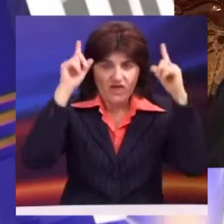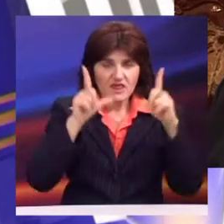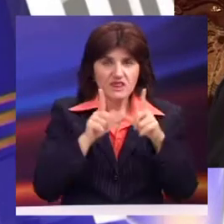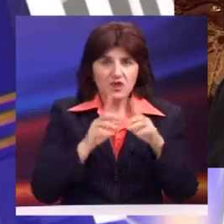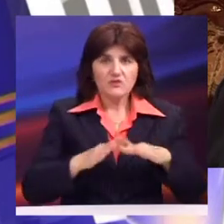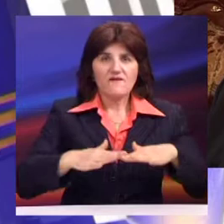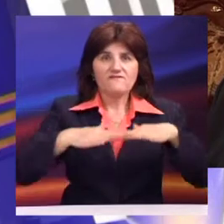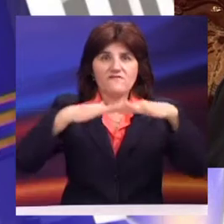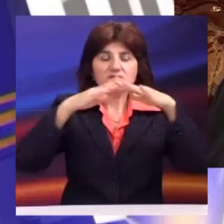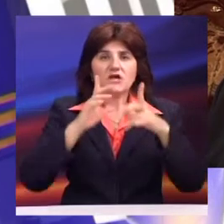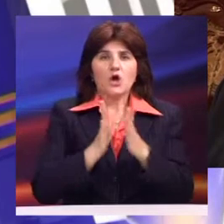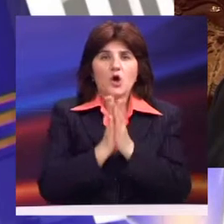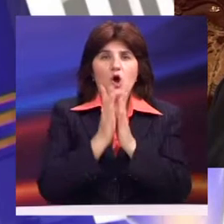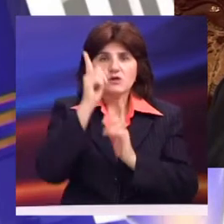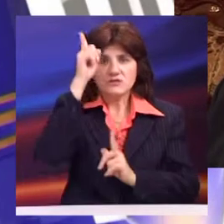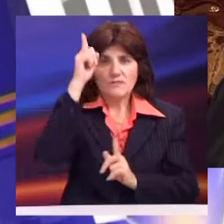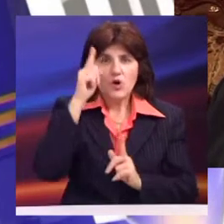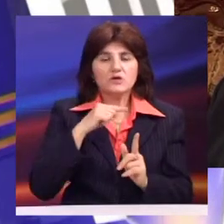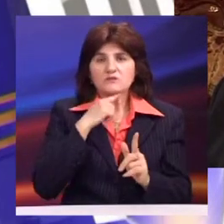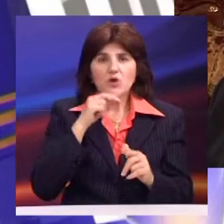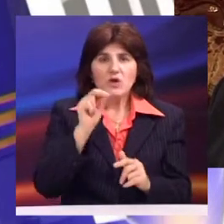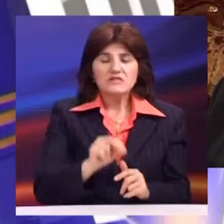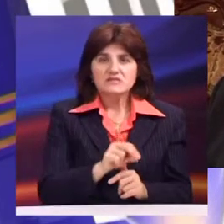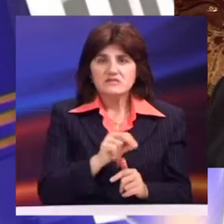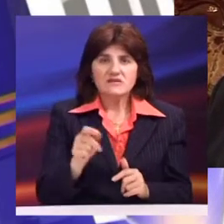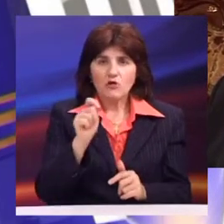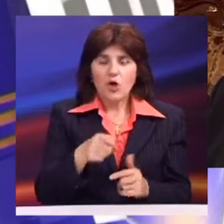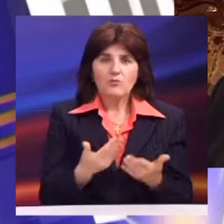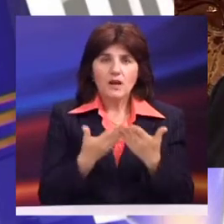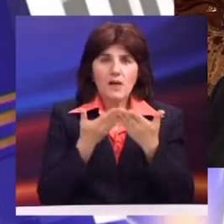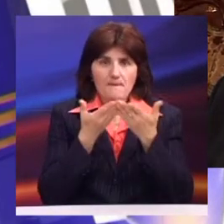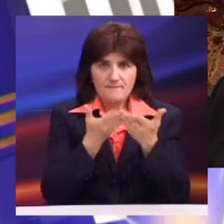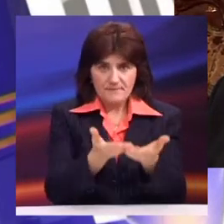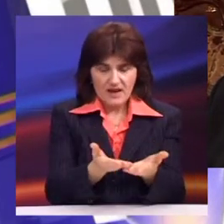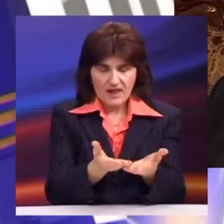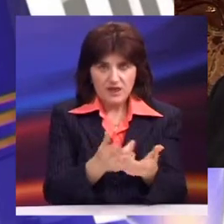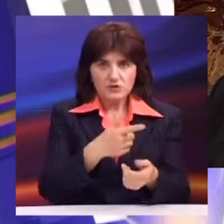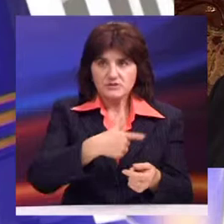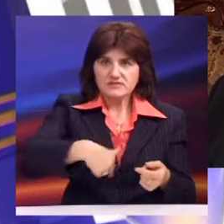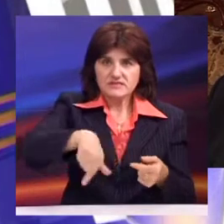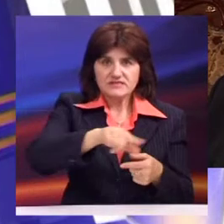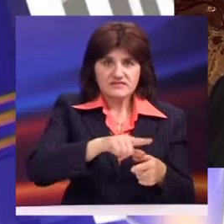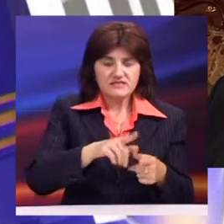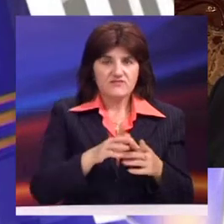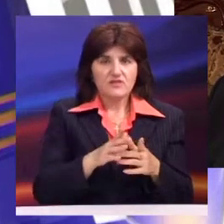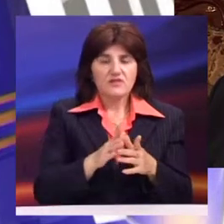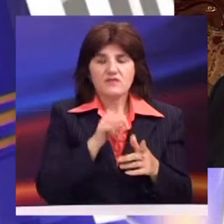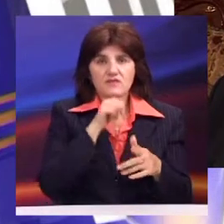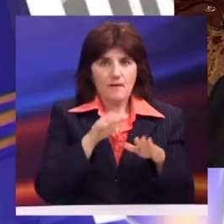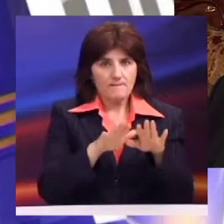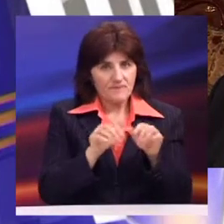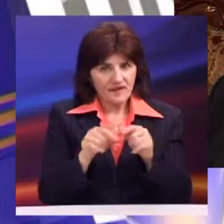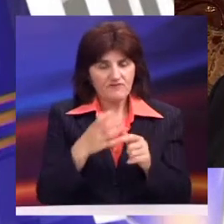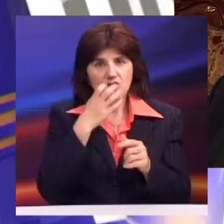Vaznesenja Gospodnjeg, što je crkveni odbor znači predložio, što naše sveštenstvo prihvatilo, što